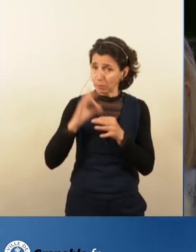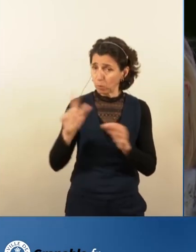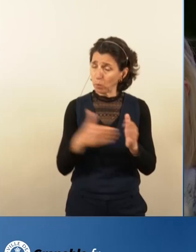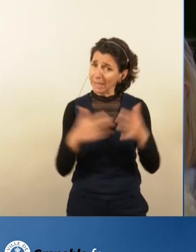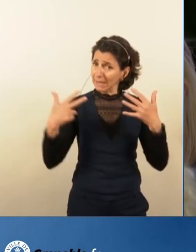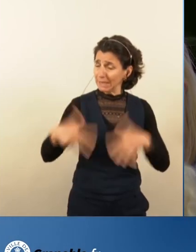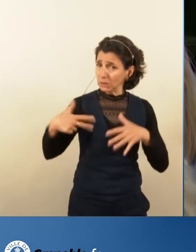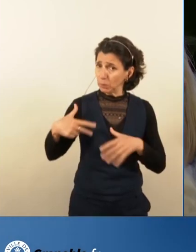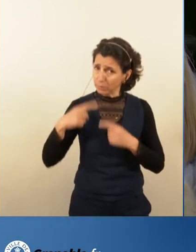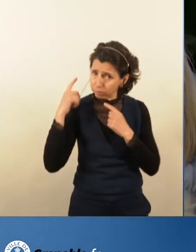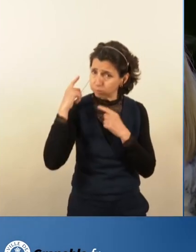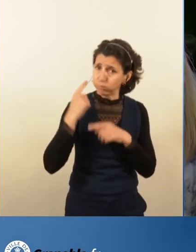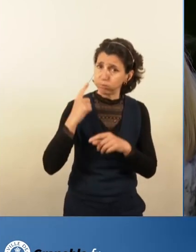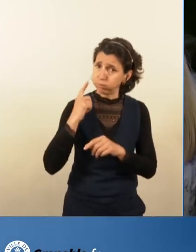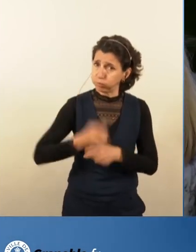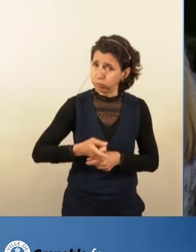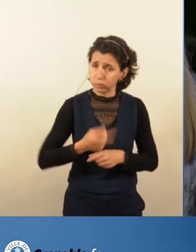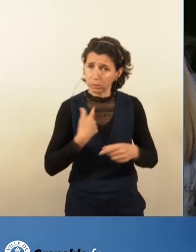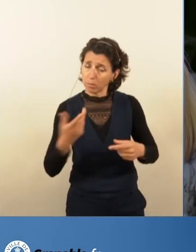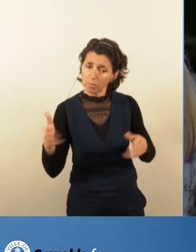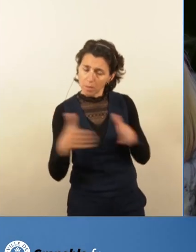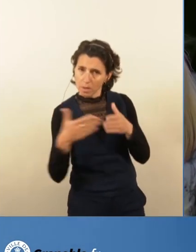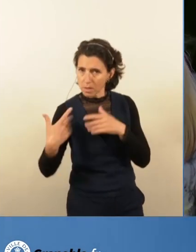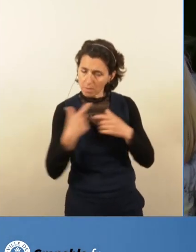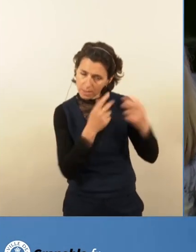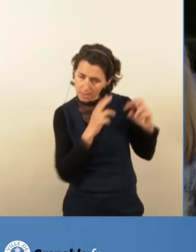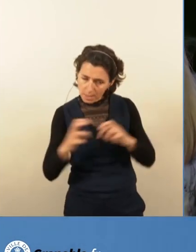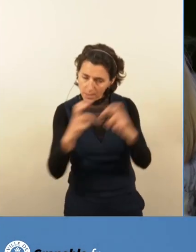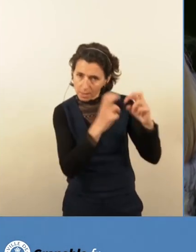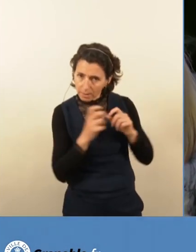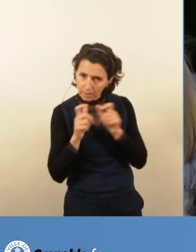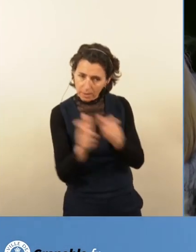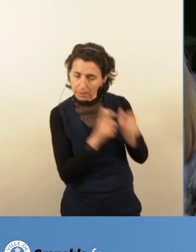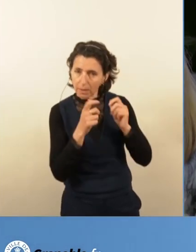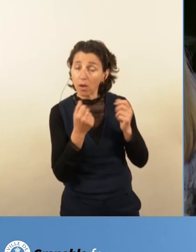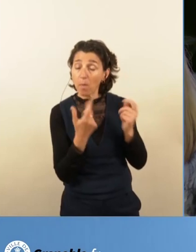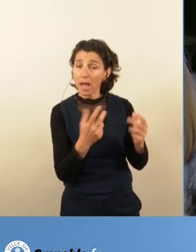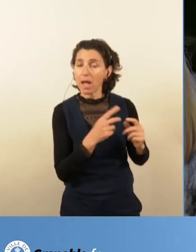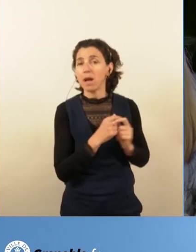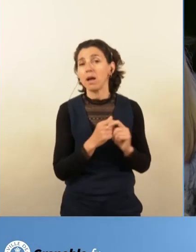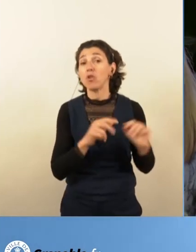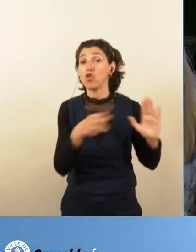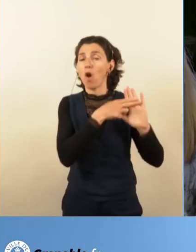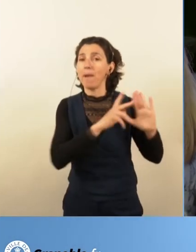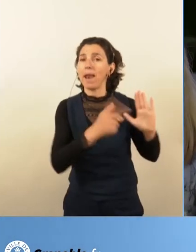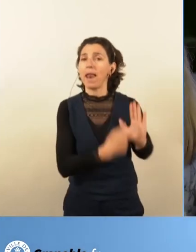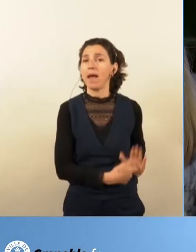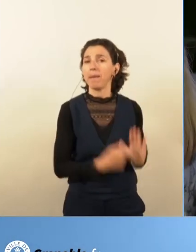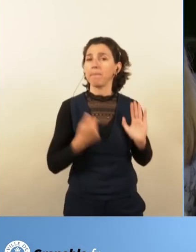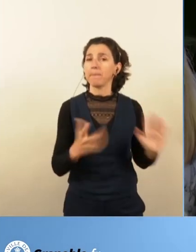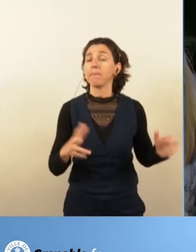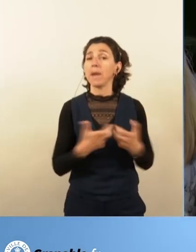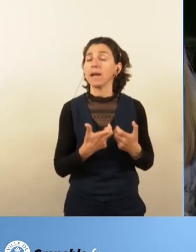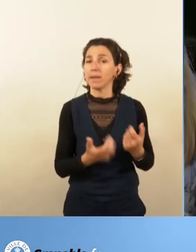de procéder à une étude chiffrant les coûts de mise aux normes dans l'hôtel de ville et d'établir son délai la programmation